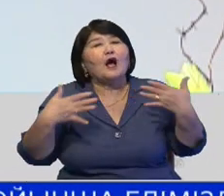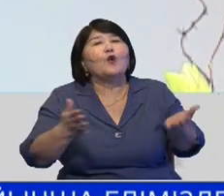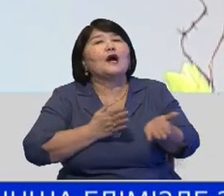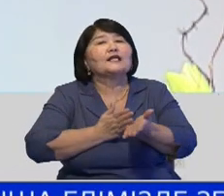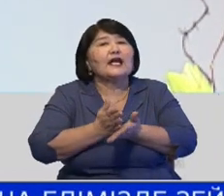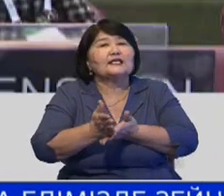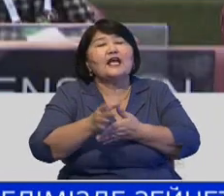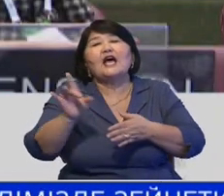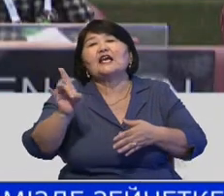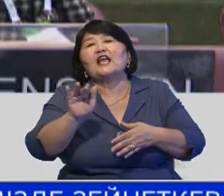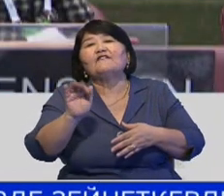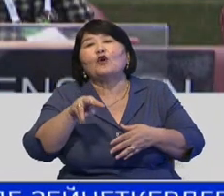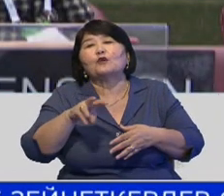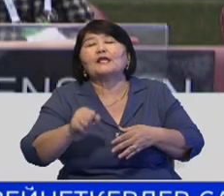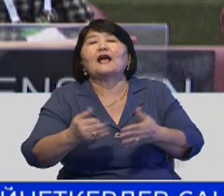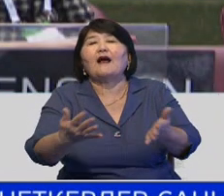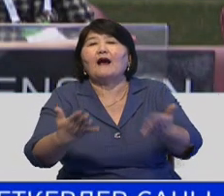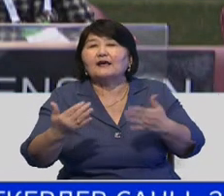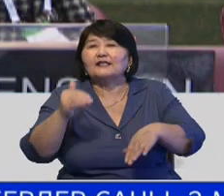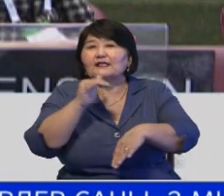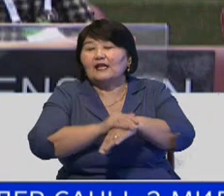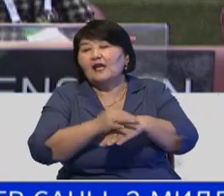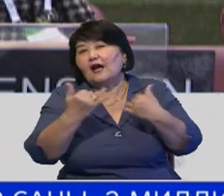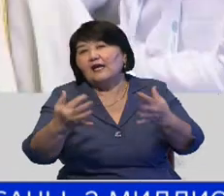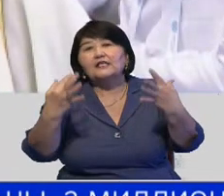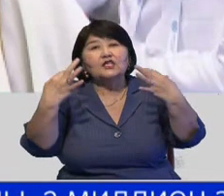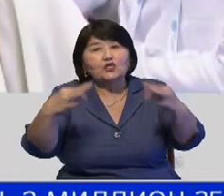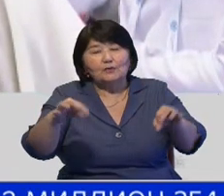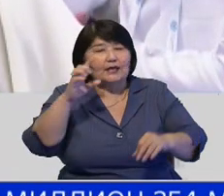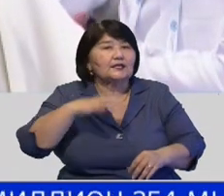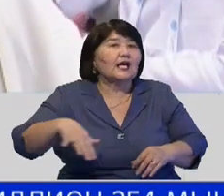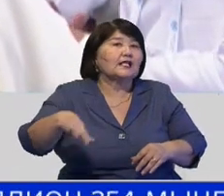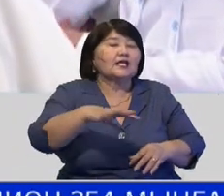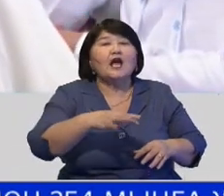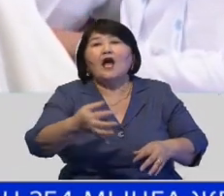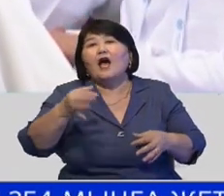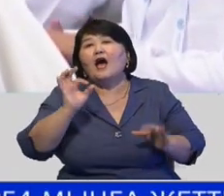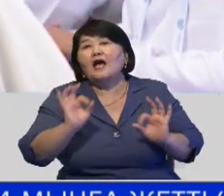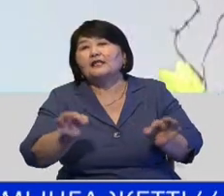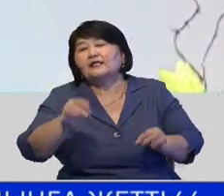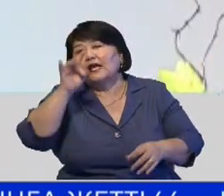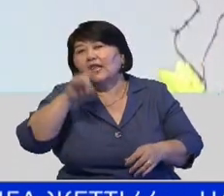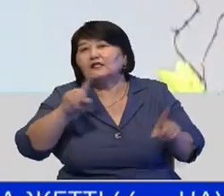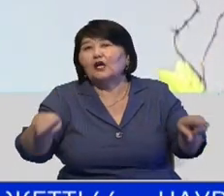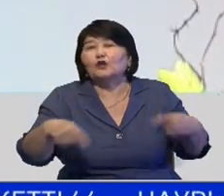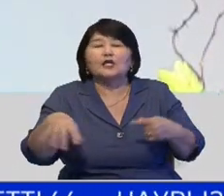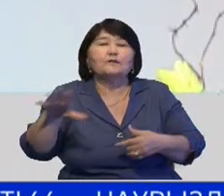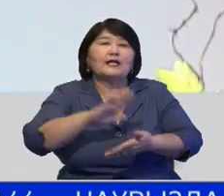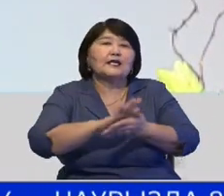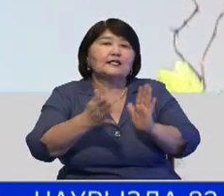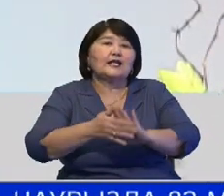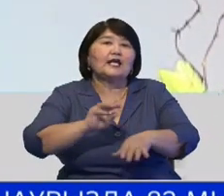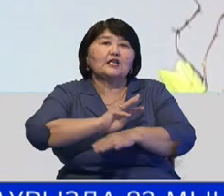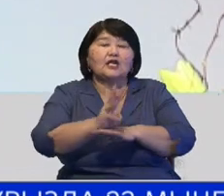саяси реформалар айқын дәлел. Қазіргі кезде демократиялық ел, әділетті Қазақстан құру үшін барлық жағдай